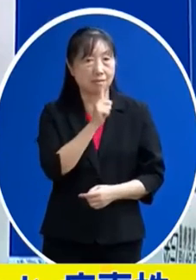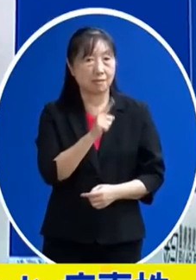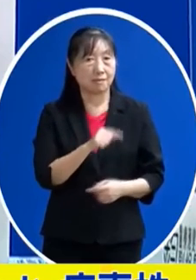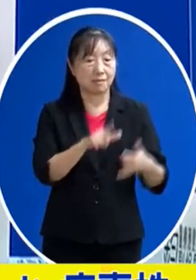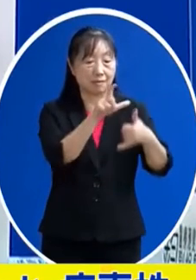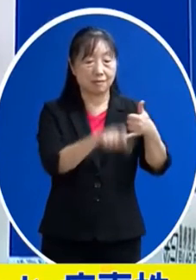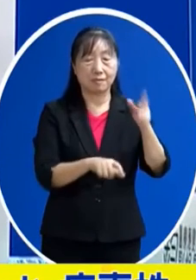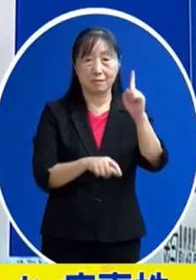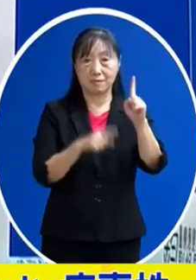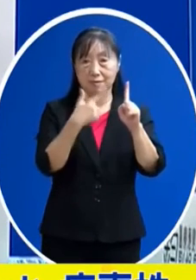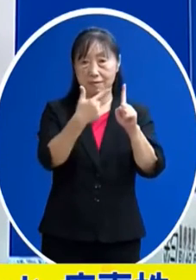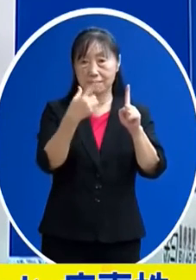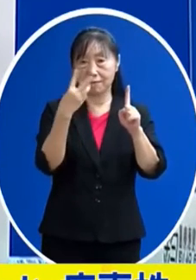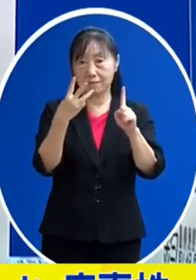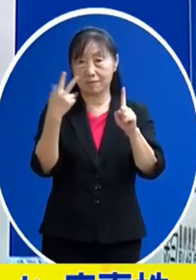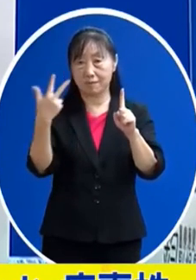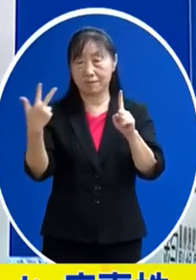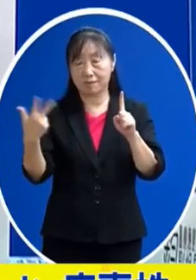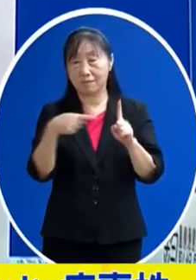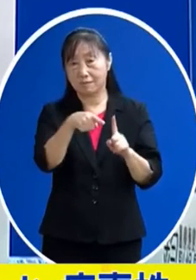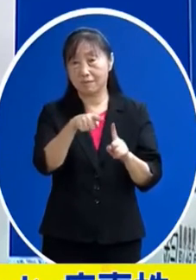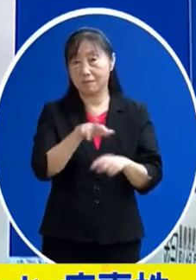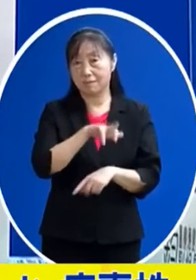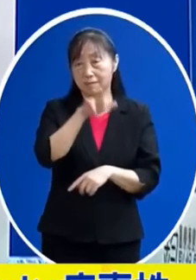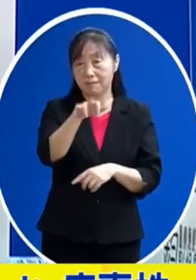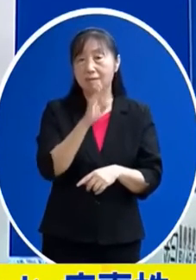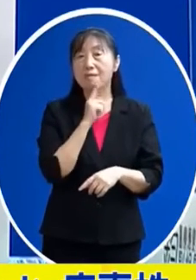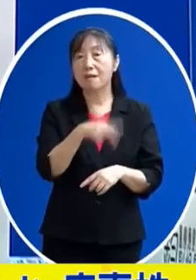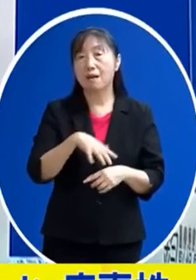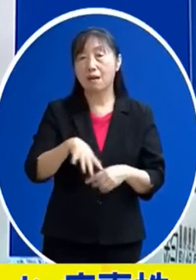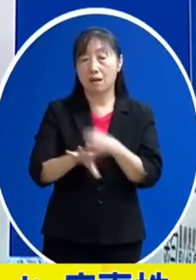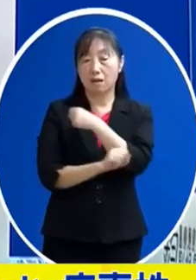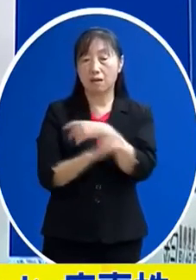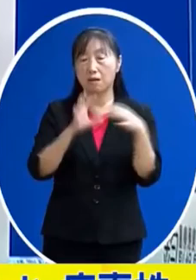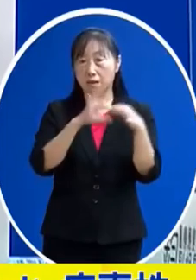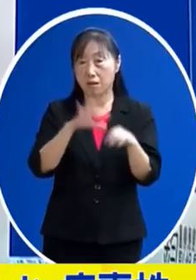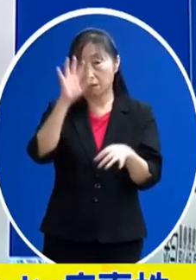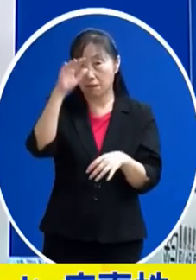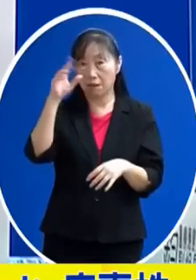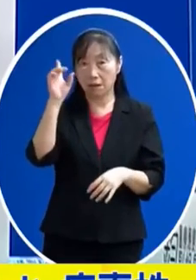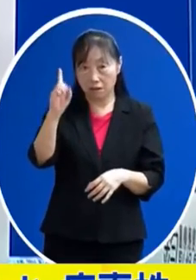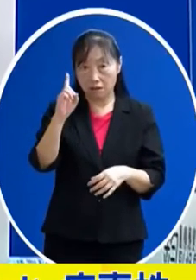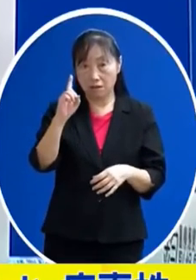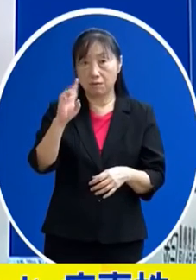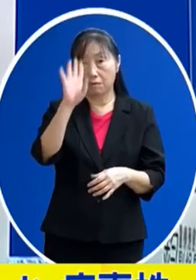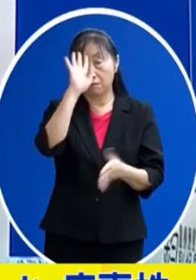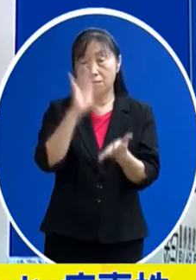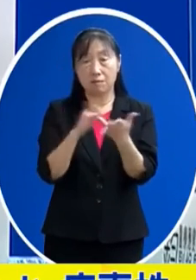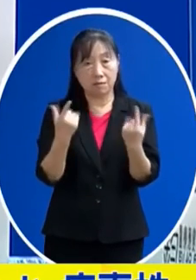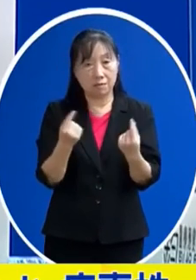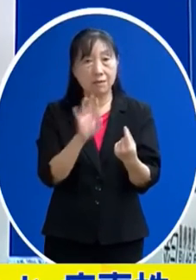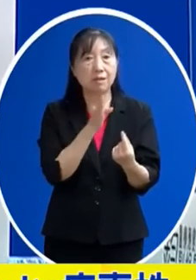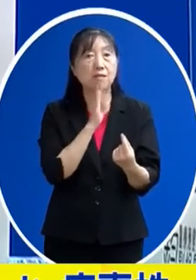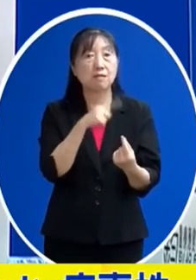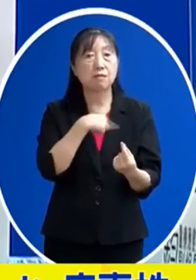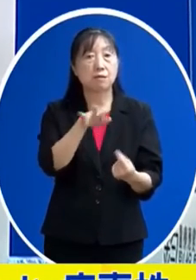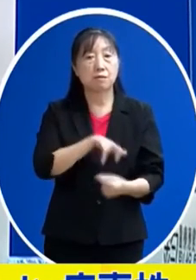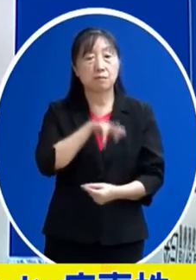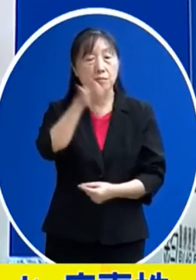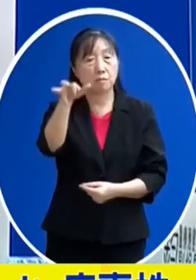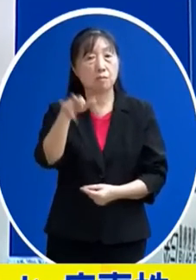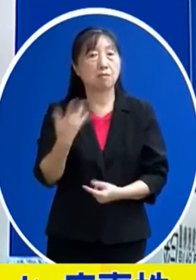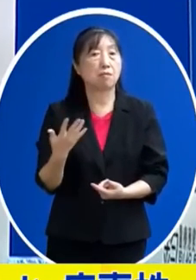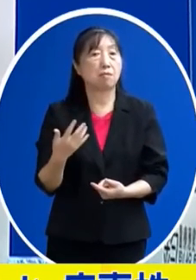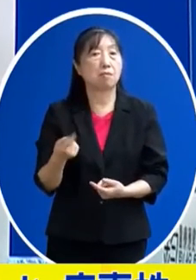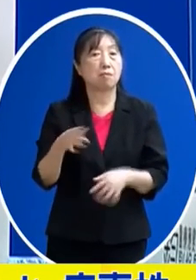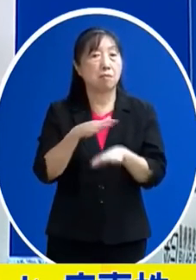这个16377这位机师，他的基因序列也是 Delta。那他的来源国，因为他有去安克拉